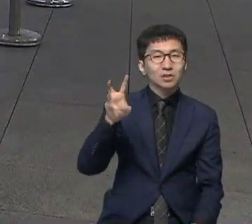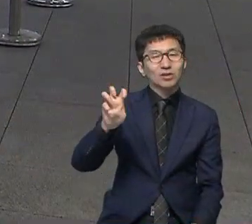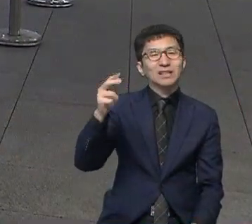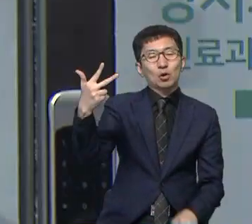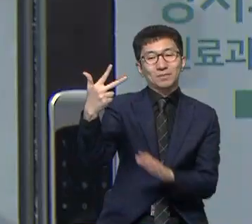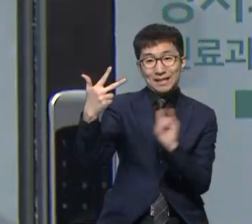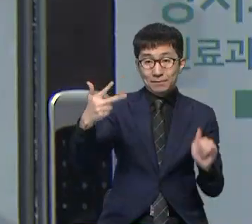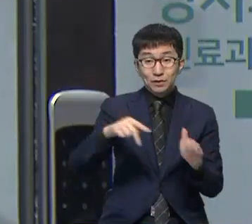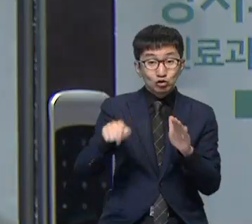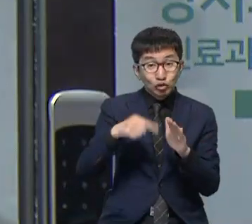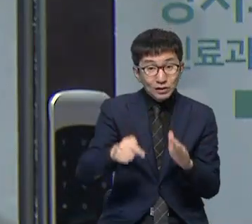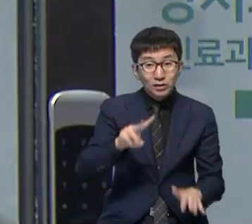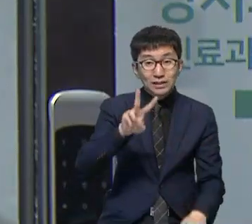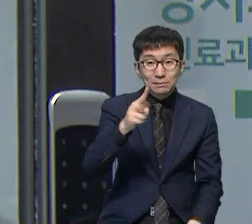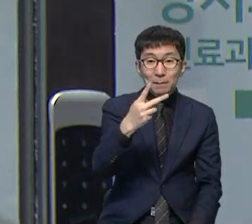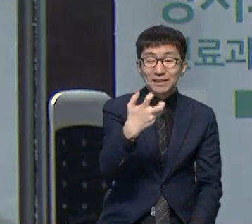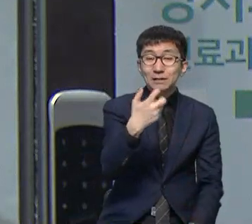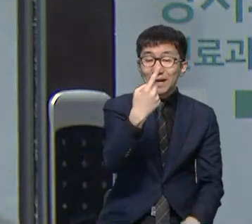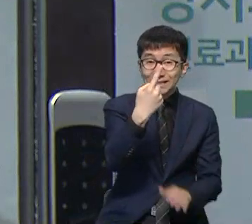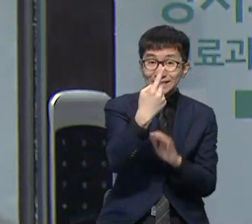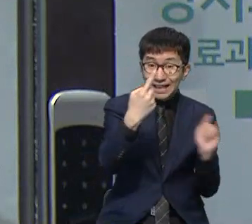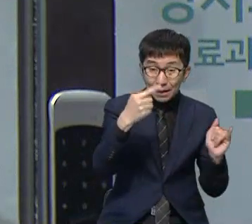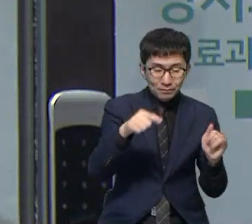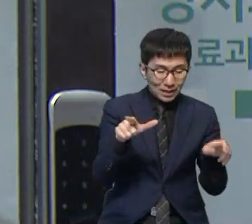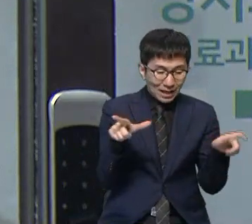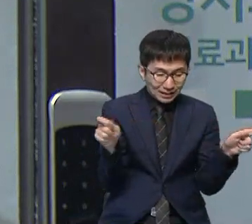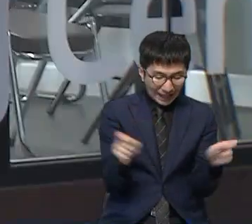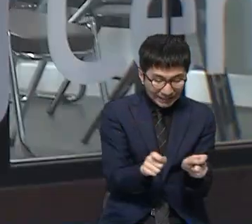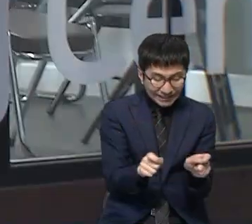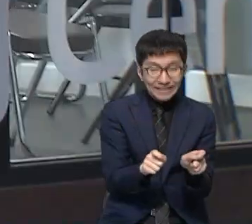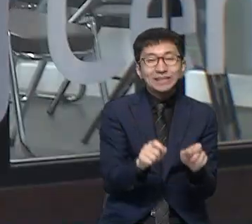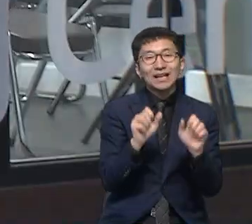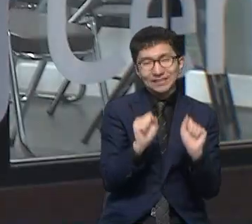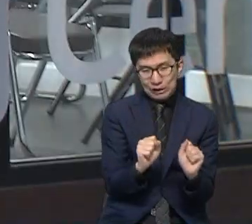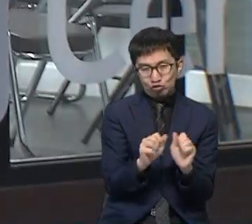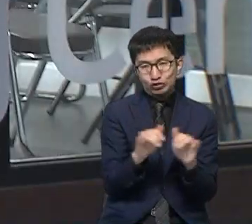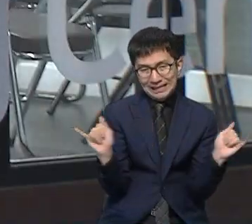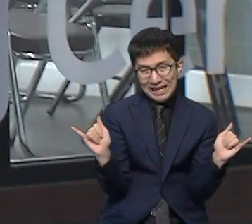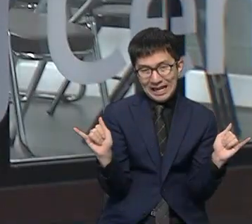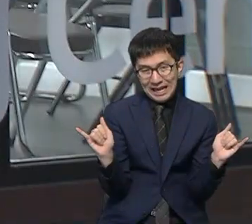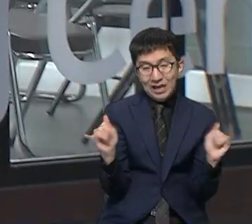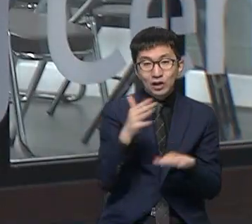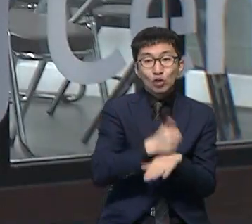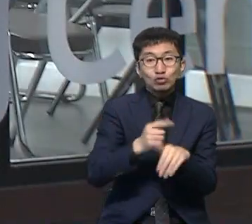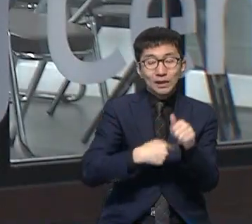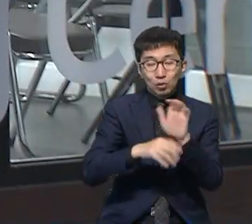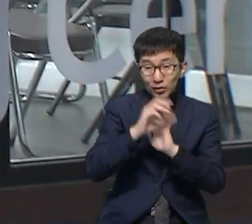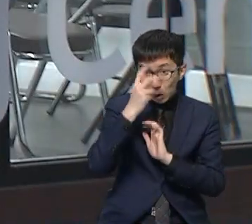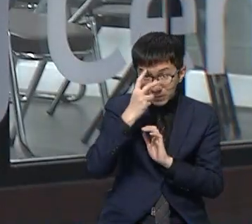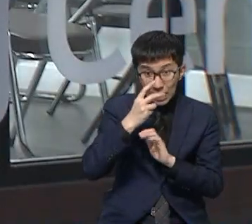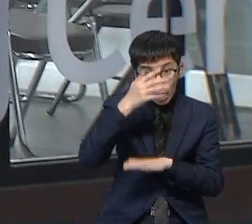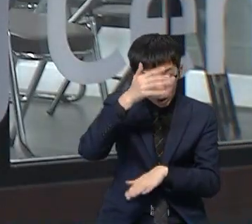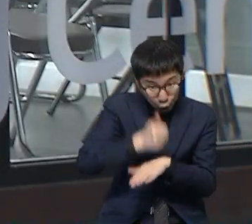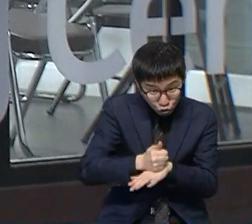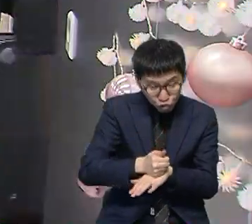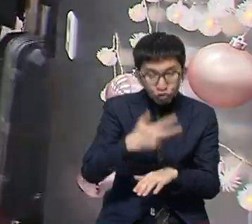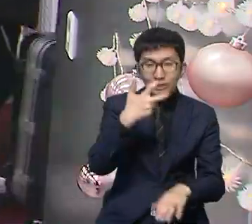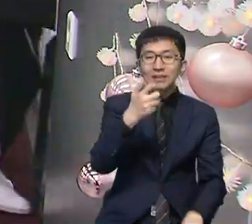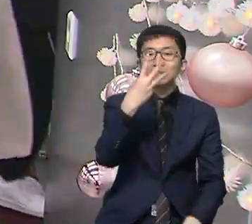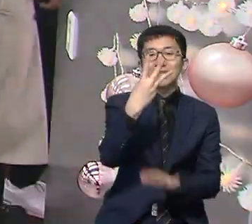가운데 281명이 단기 체류 외국인으로 분류돼 공항에서 PCR 검사를 받았고 73명이